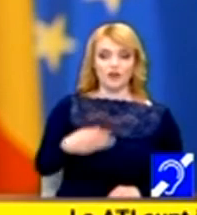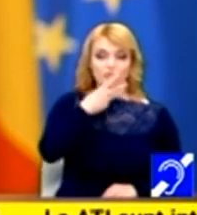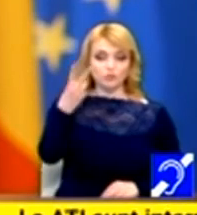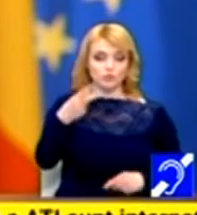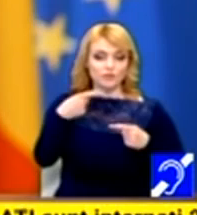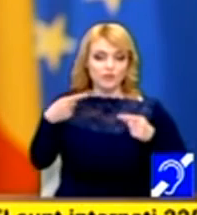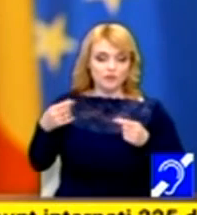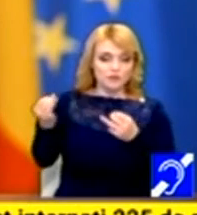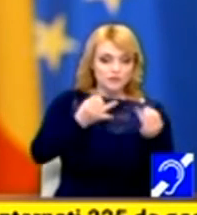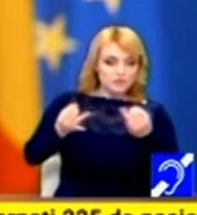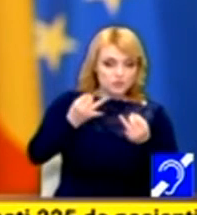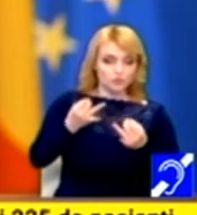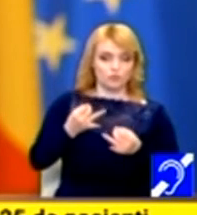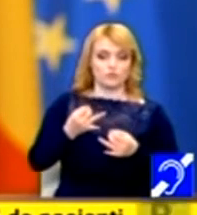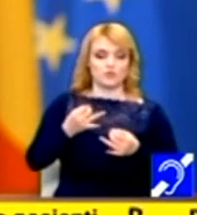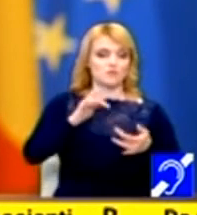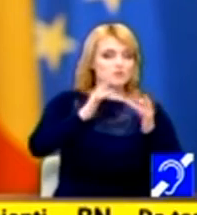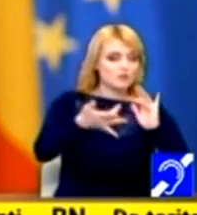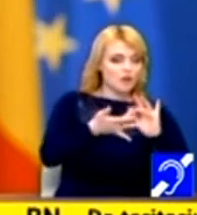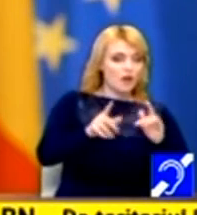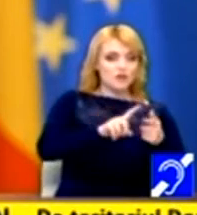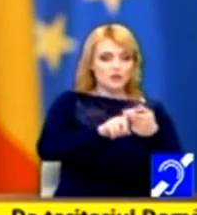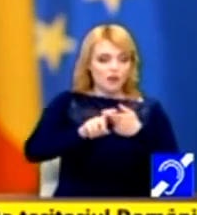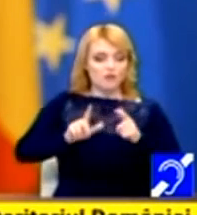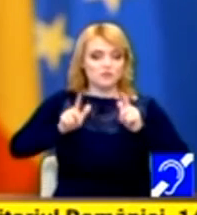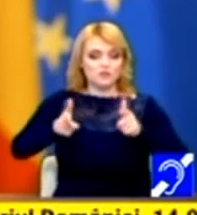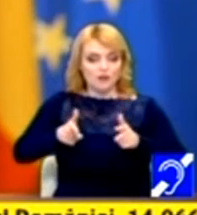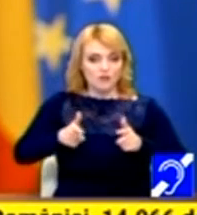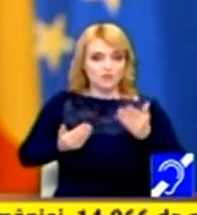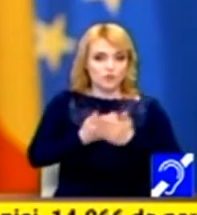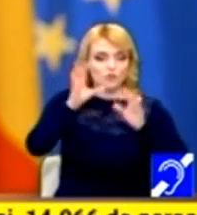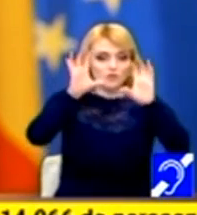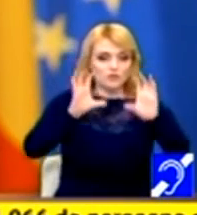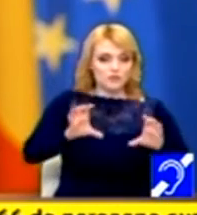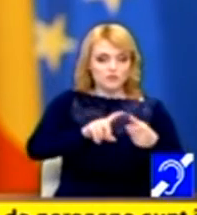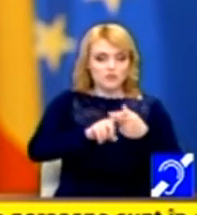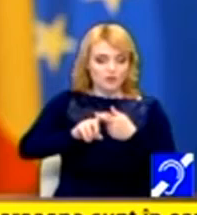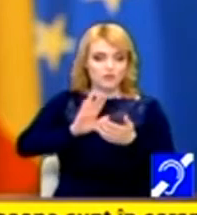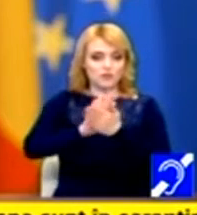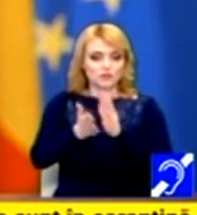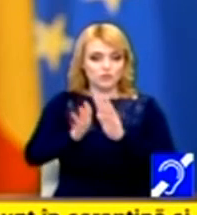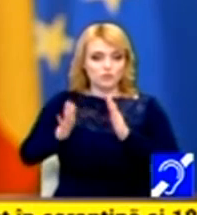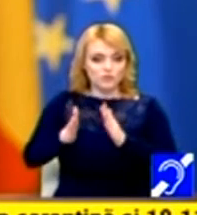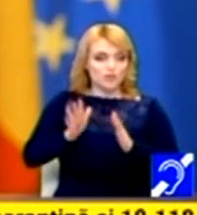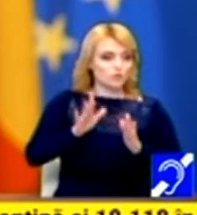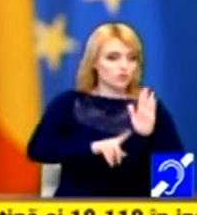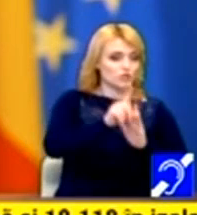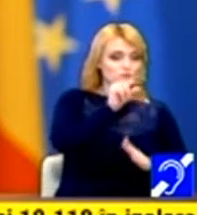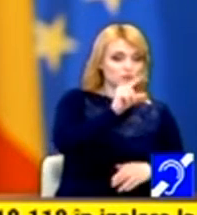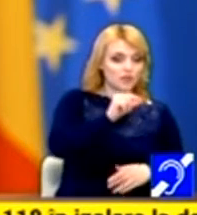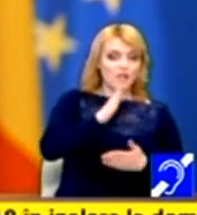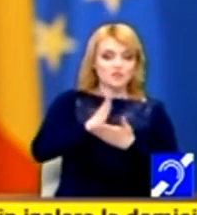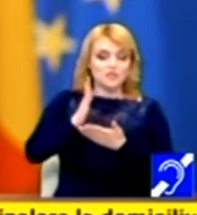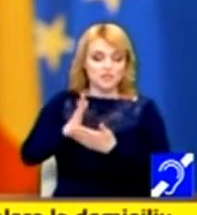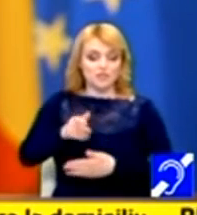discuții în spațiul public legate de intrarea în vigoare a noii legi privind starea de alertă abia de luni, iar